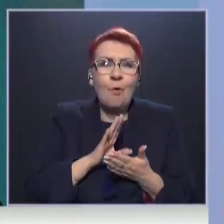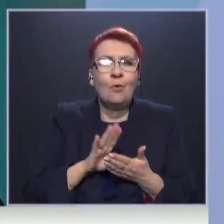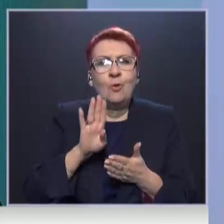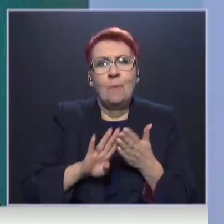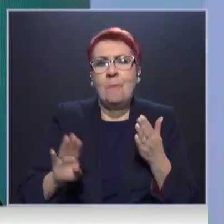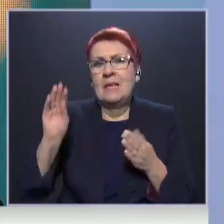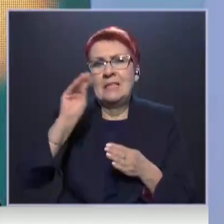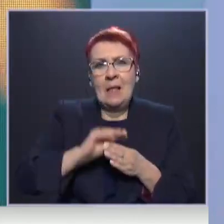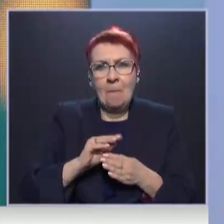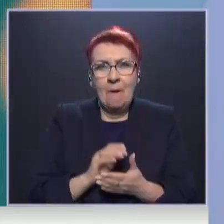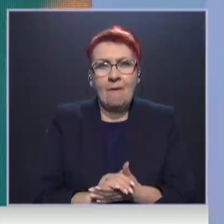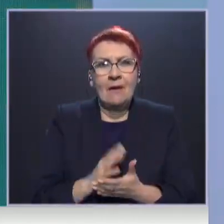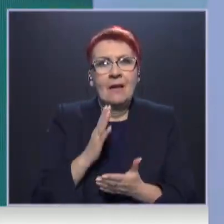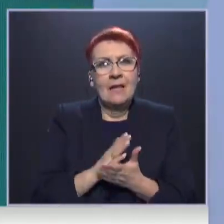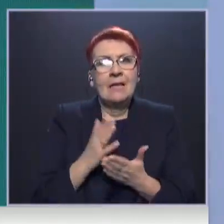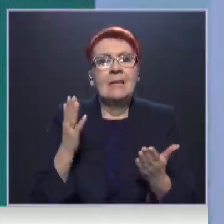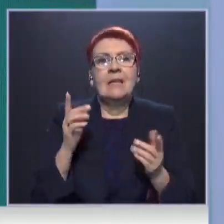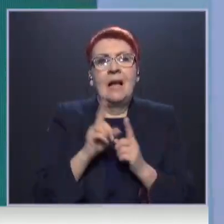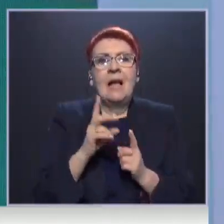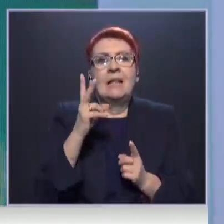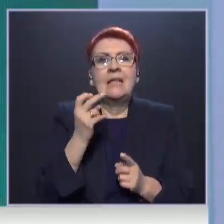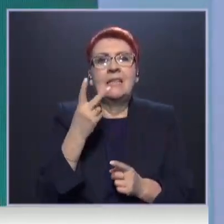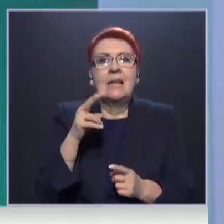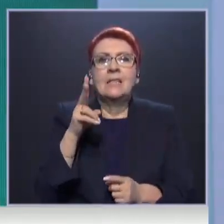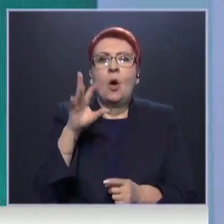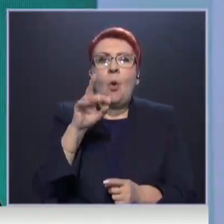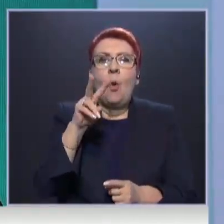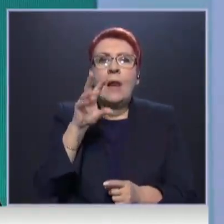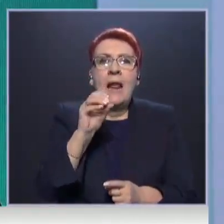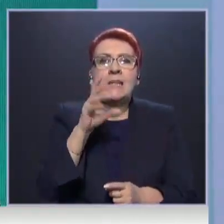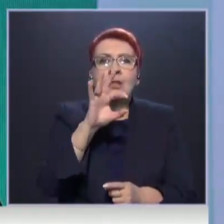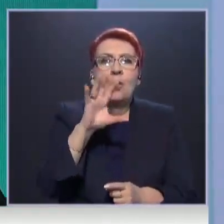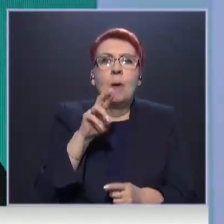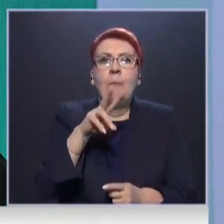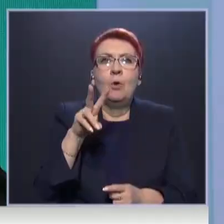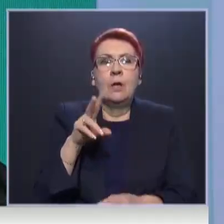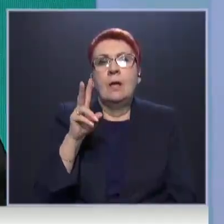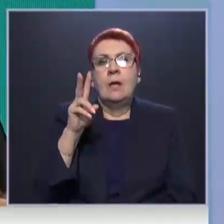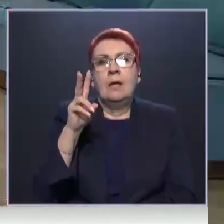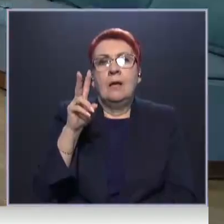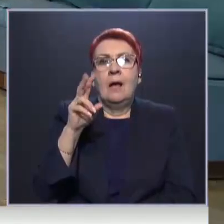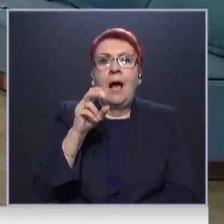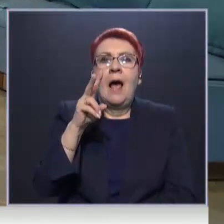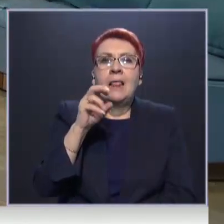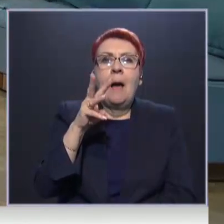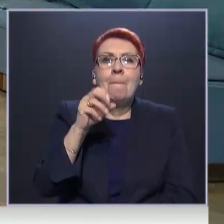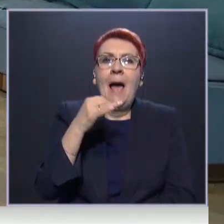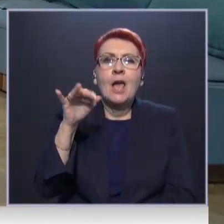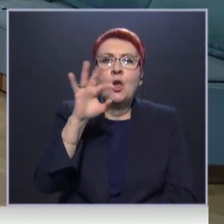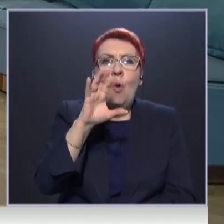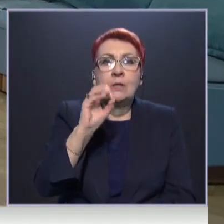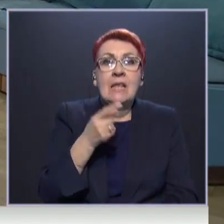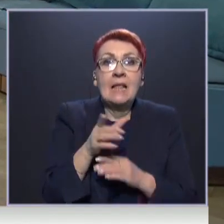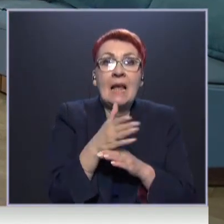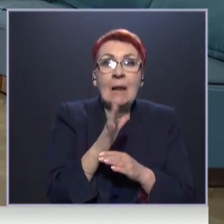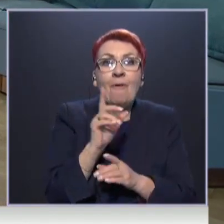примесей. Есть такое национальное карельское блюдо каламайоса, это рыба в молоке. Это